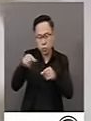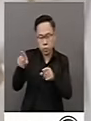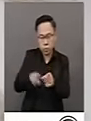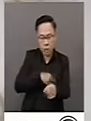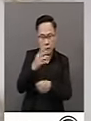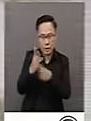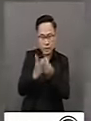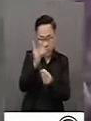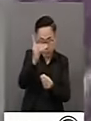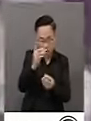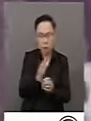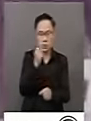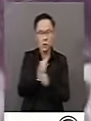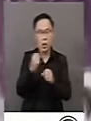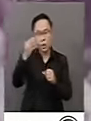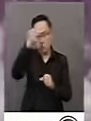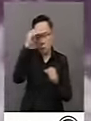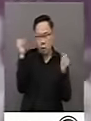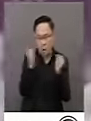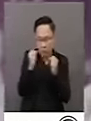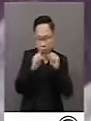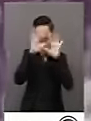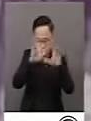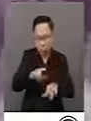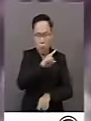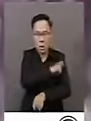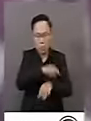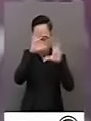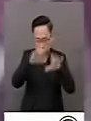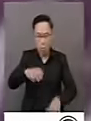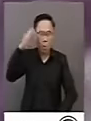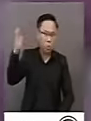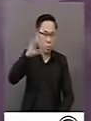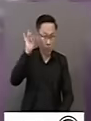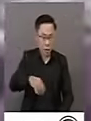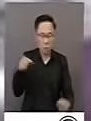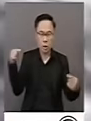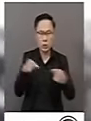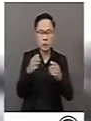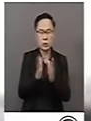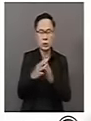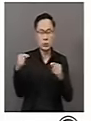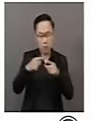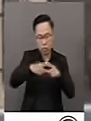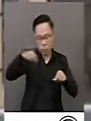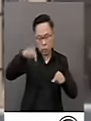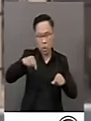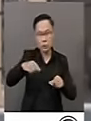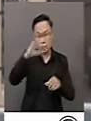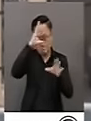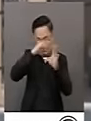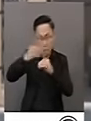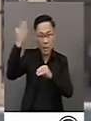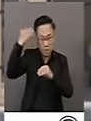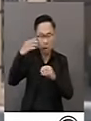สัปดาห์ซึ่งจะทำให้อากาศหนาวเหน็บหิมะตกและลมแรงโดยเริ่มมาถึงภูมิภาคโฮกุนะครับตั้งแต่คืนที่ผ่าน